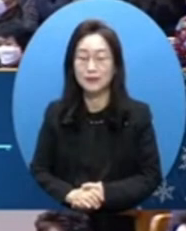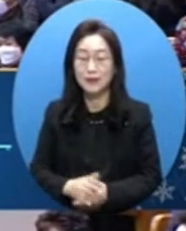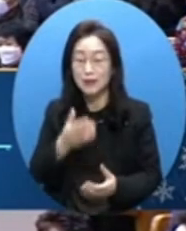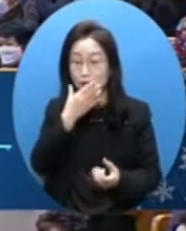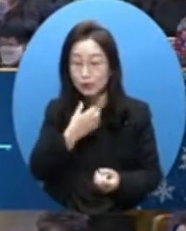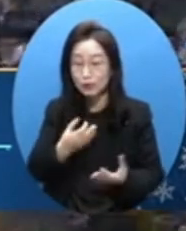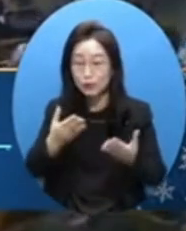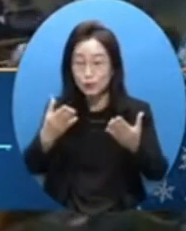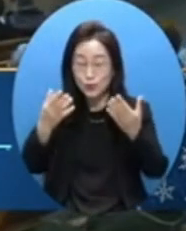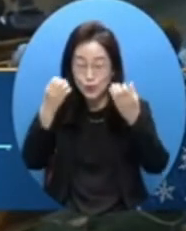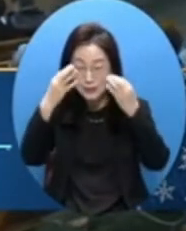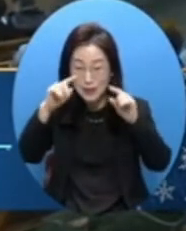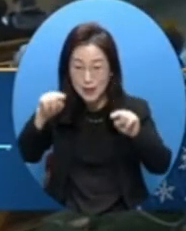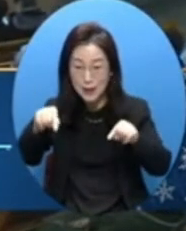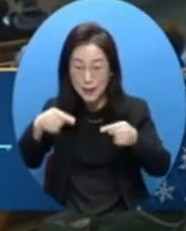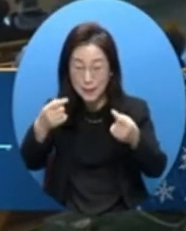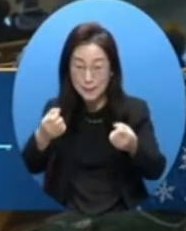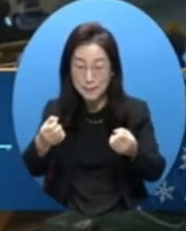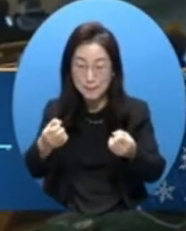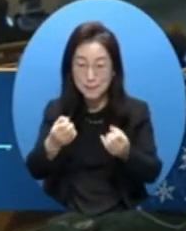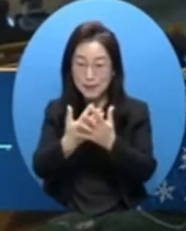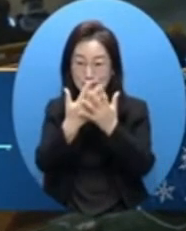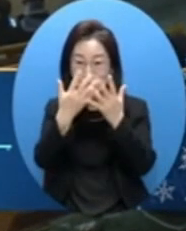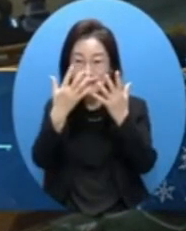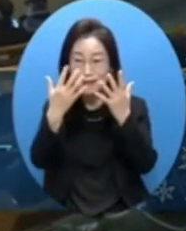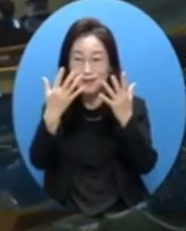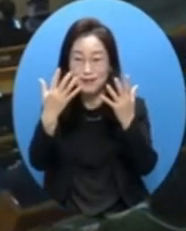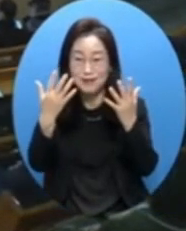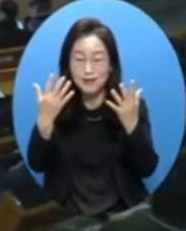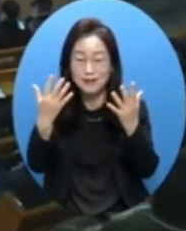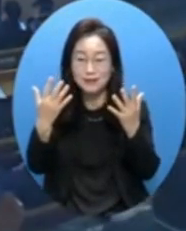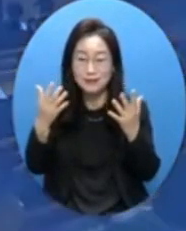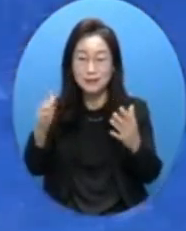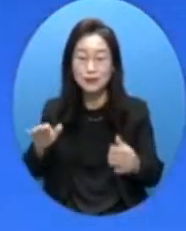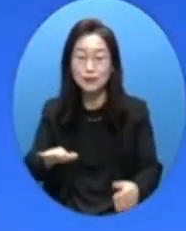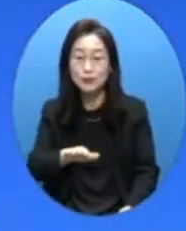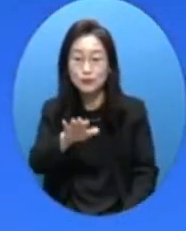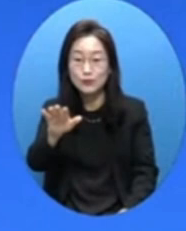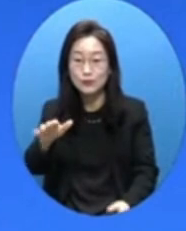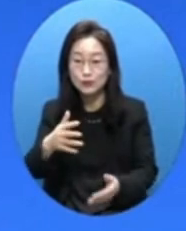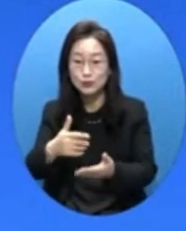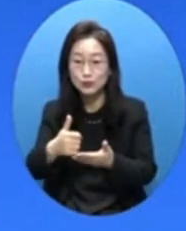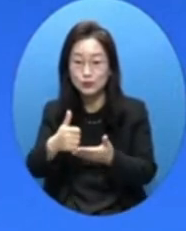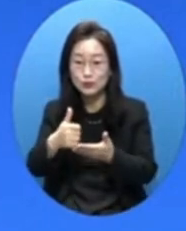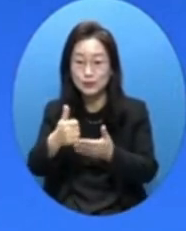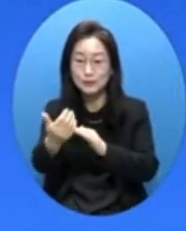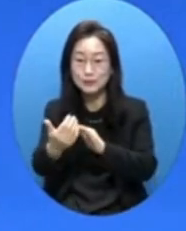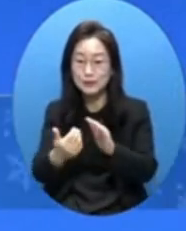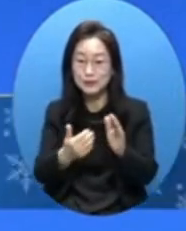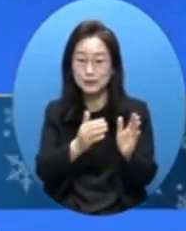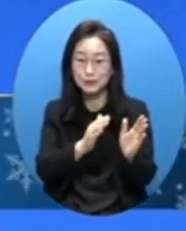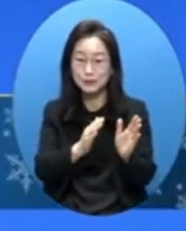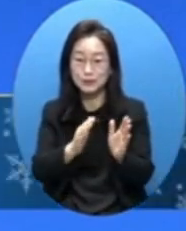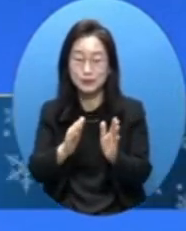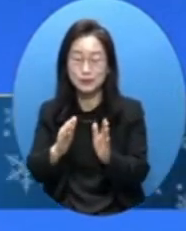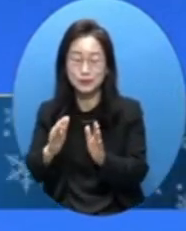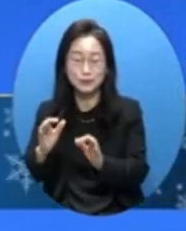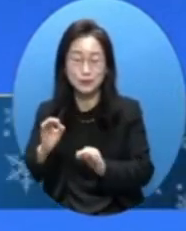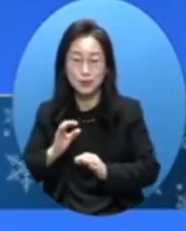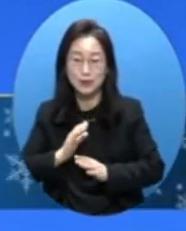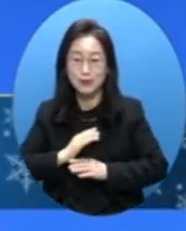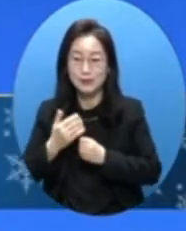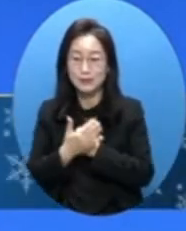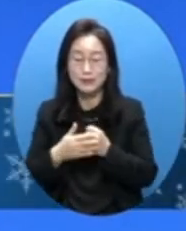축복의 새가 밝았습니다. 우리에게 주님께서 예배해 주신 놀라운 은혜의 기적의